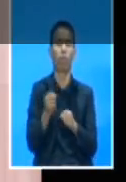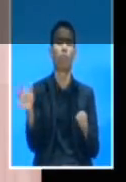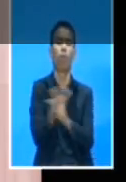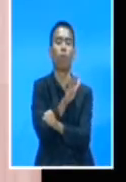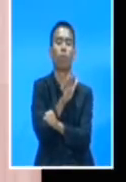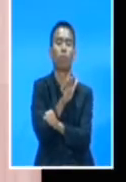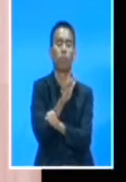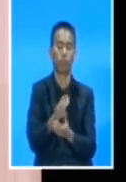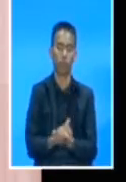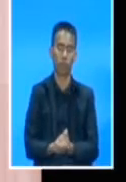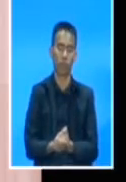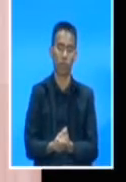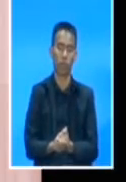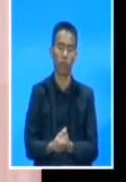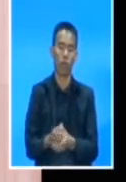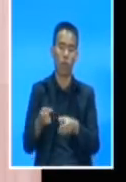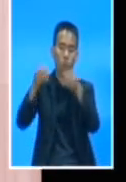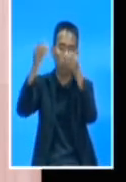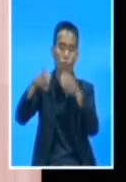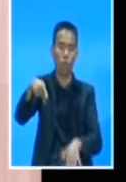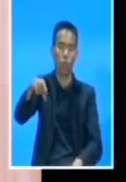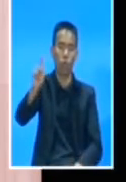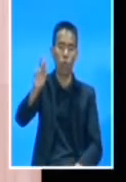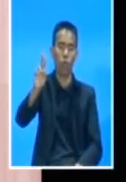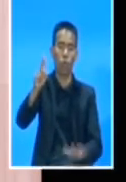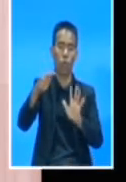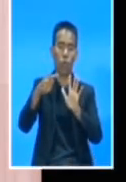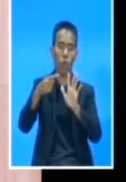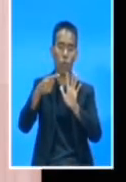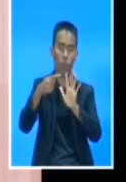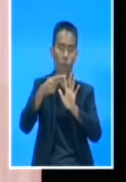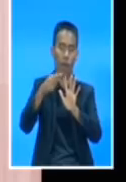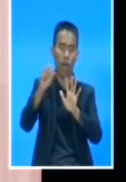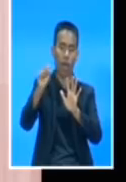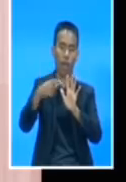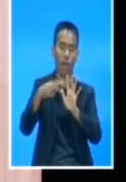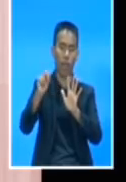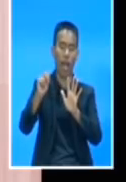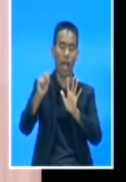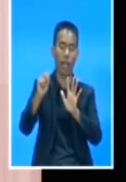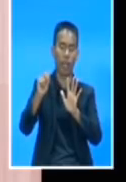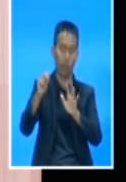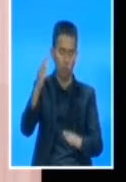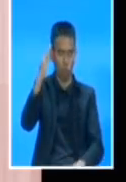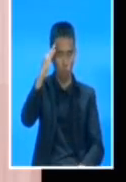อาจารย์ประสานนั่งอยู่ใกล้ผมท่านก็ทราบดีครับคดีปั่นหุ้น